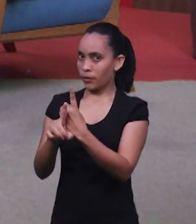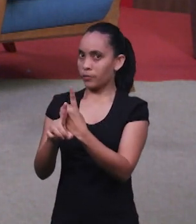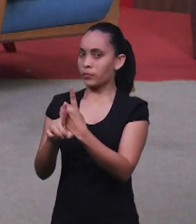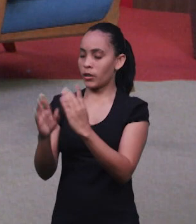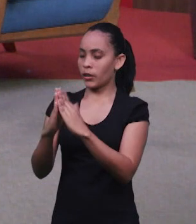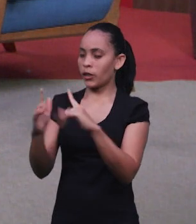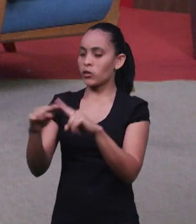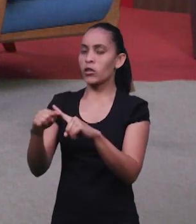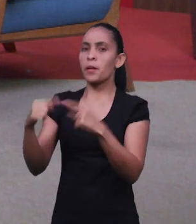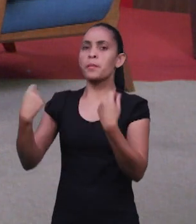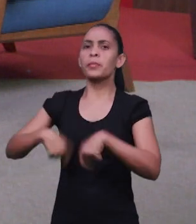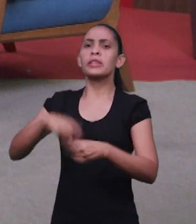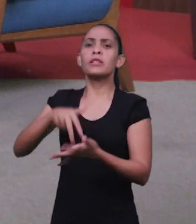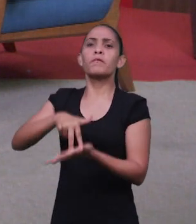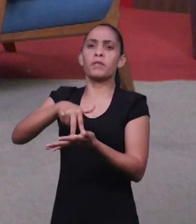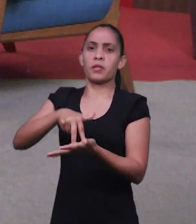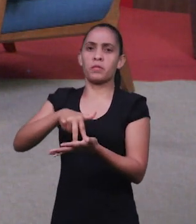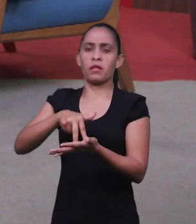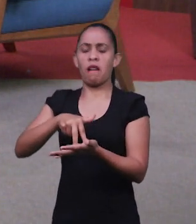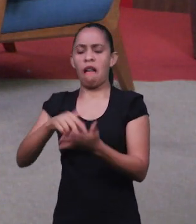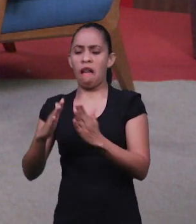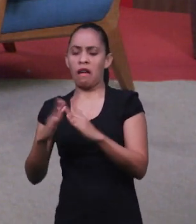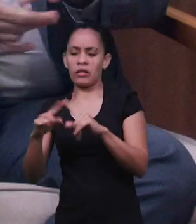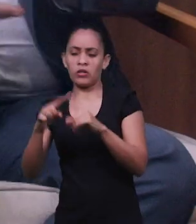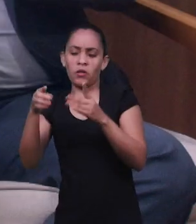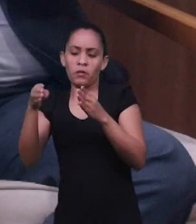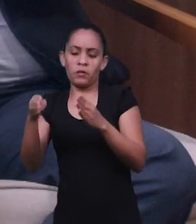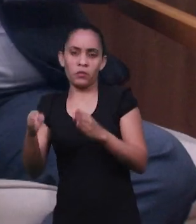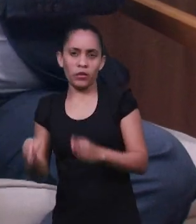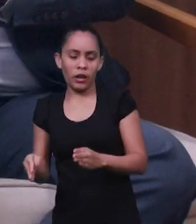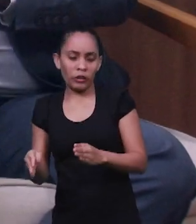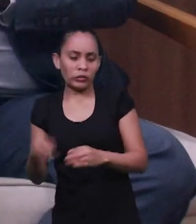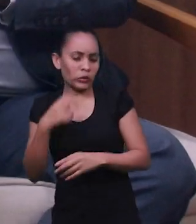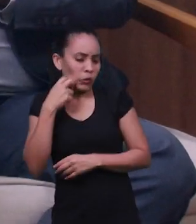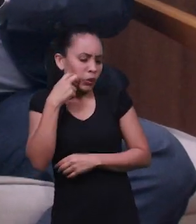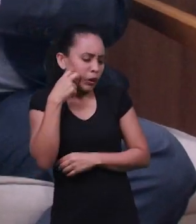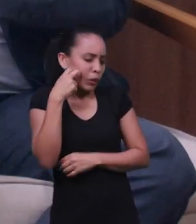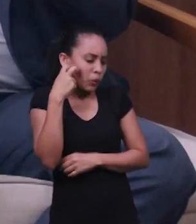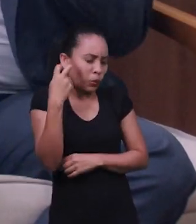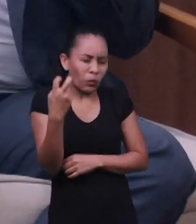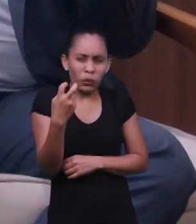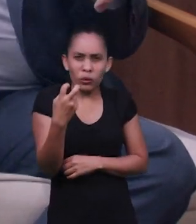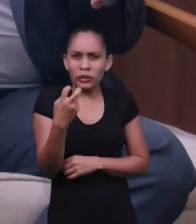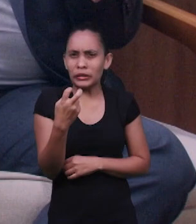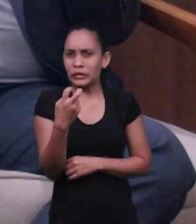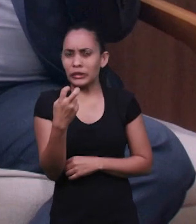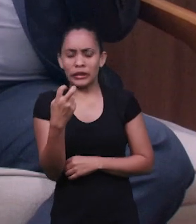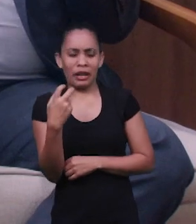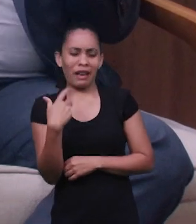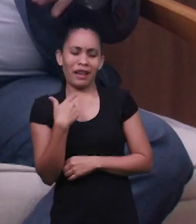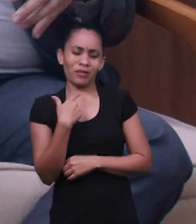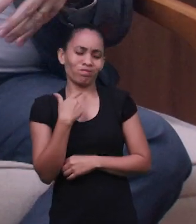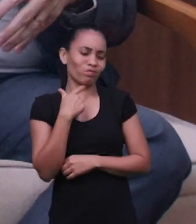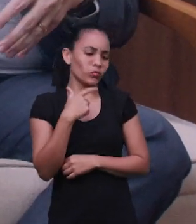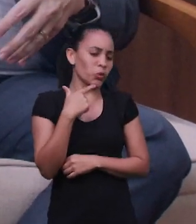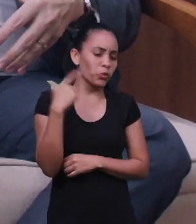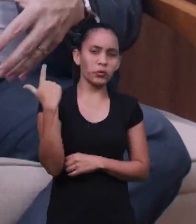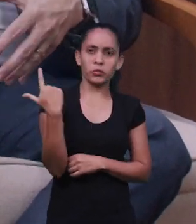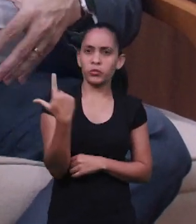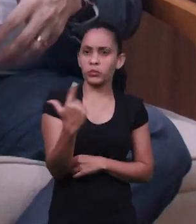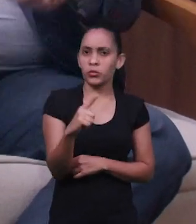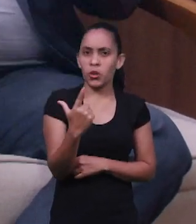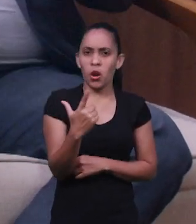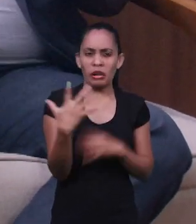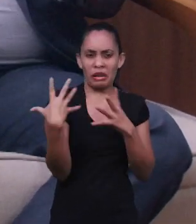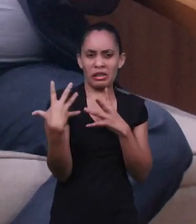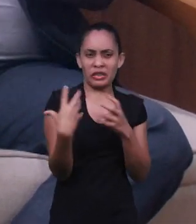C'est-à-dire ce qui donc n'est pas timide, qui ne revient pas en arrière, qui ne négocie pas avec la